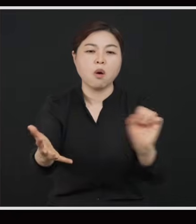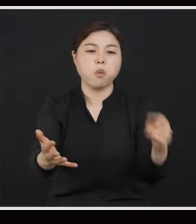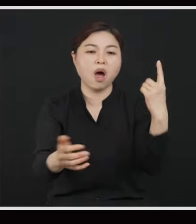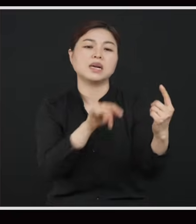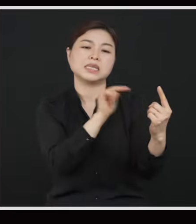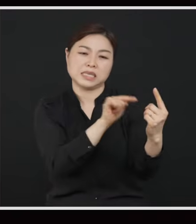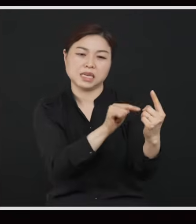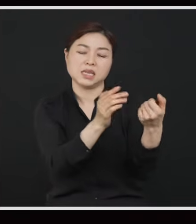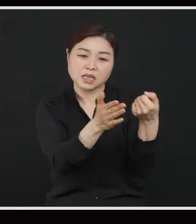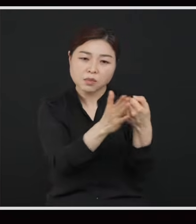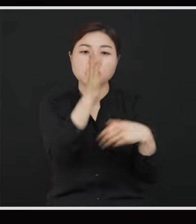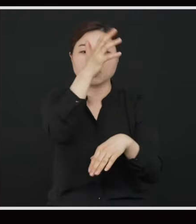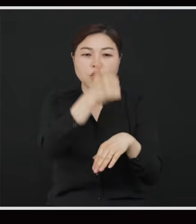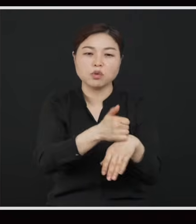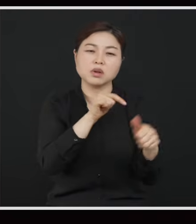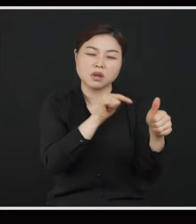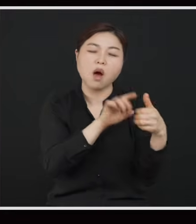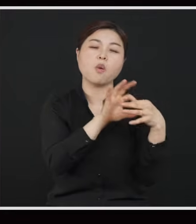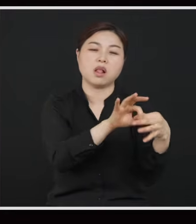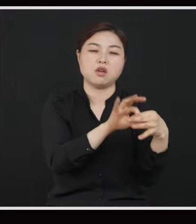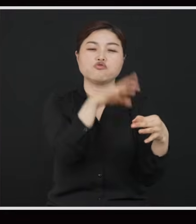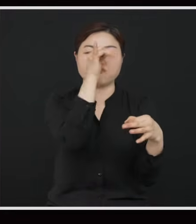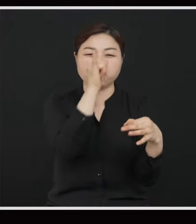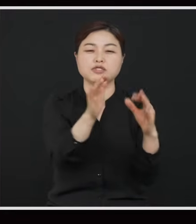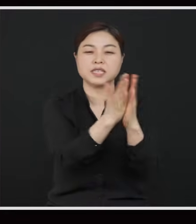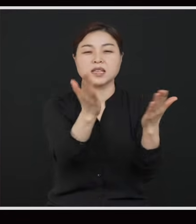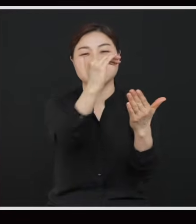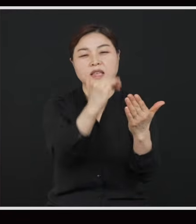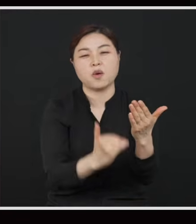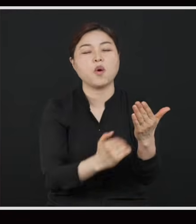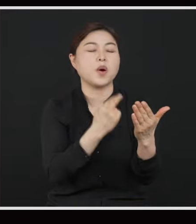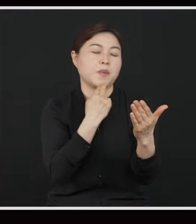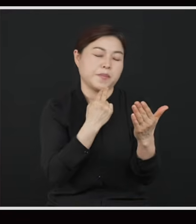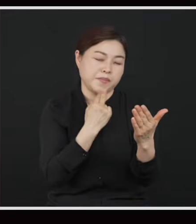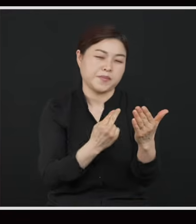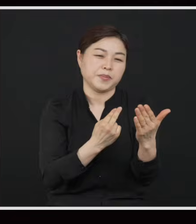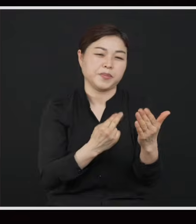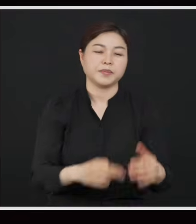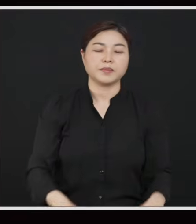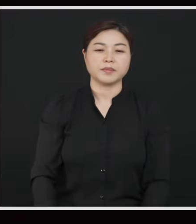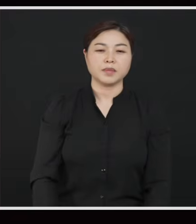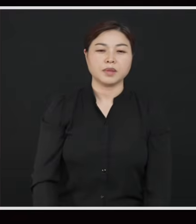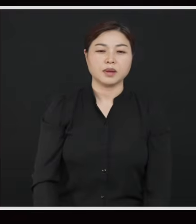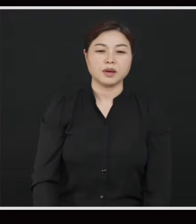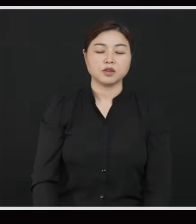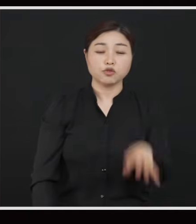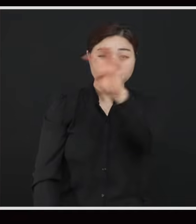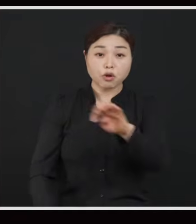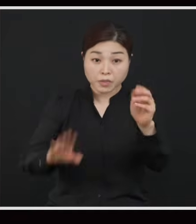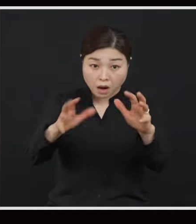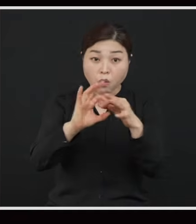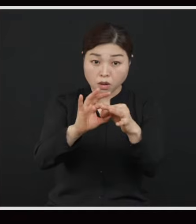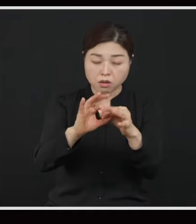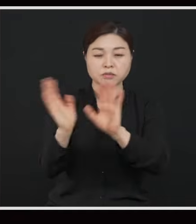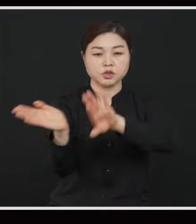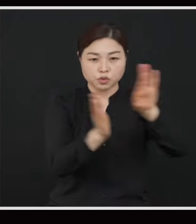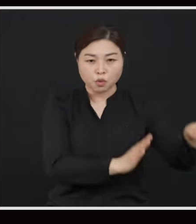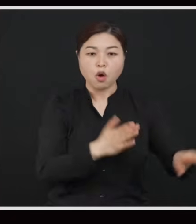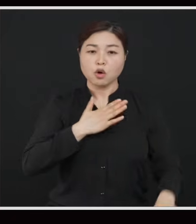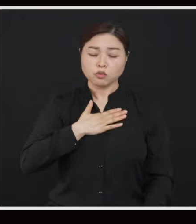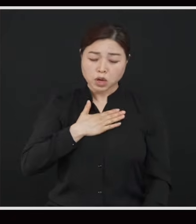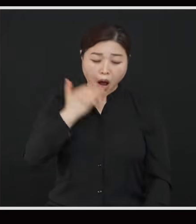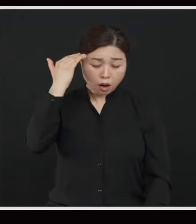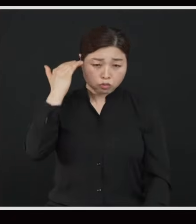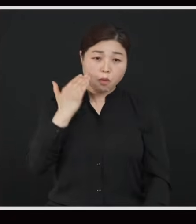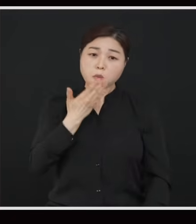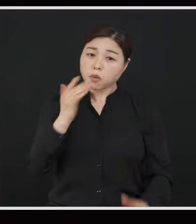때문에 그 위인전을 찾아볼 수가 없습니다. 저희가. 자, 그거는 이제 유럽 얘기고 그러면 이게 우리